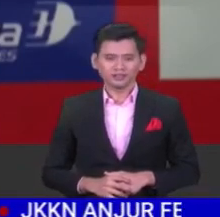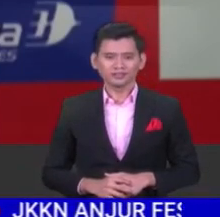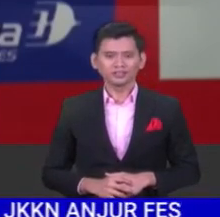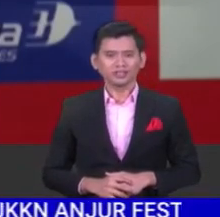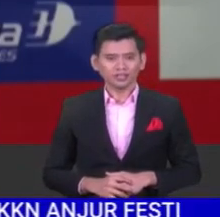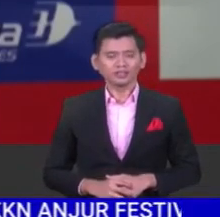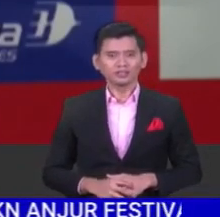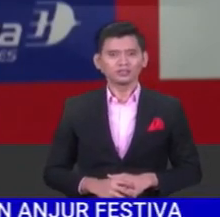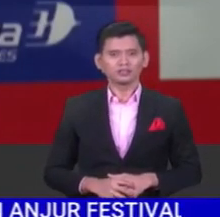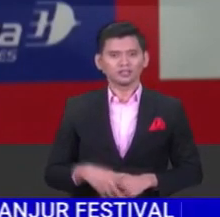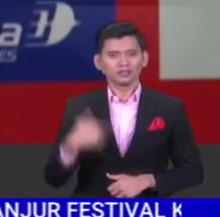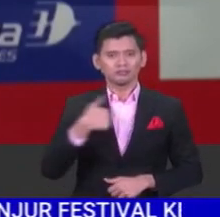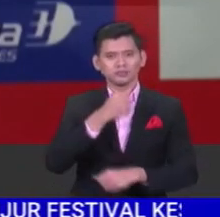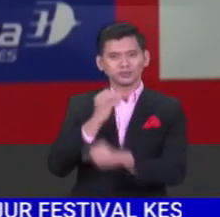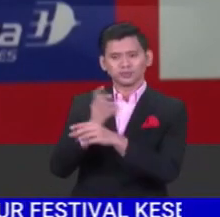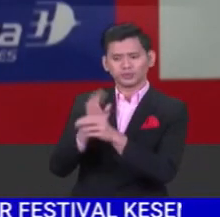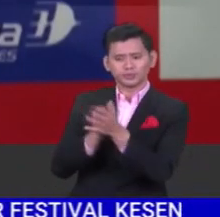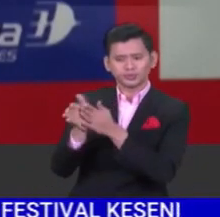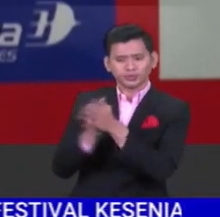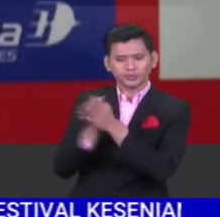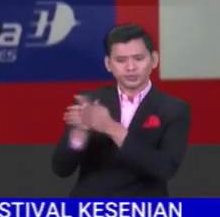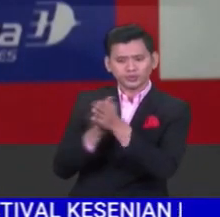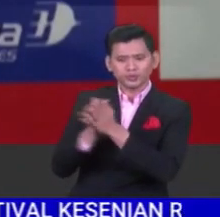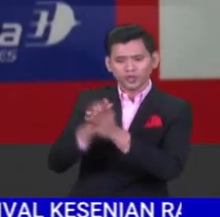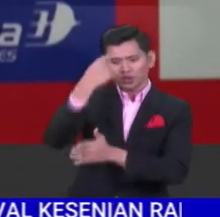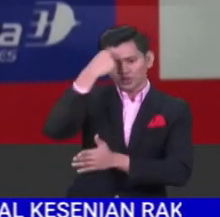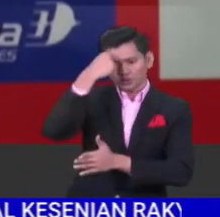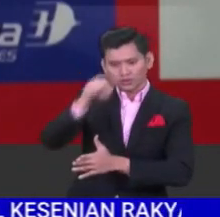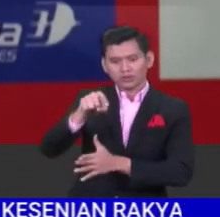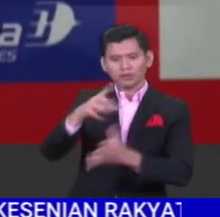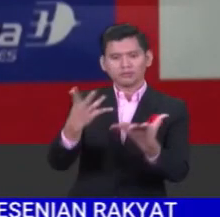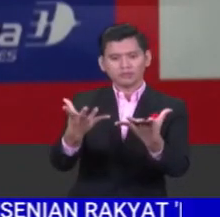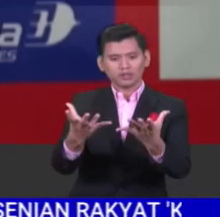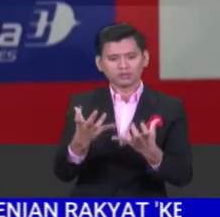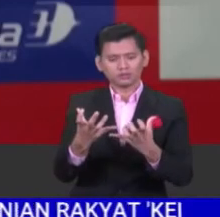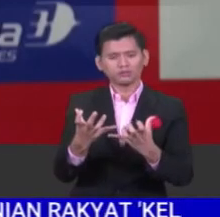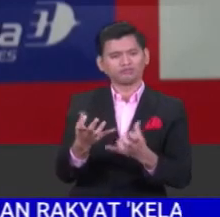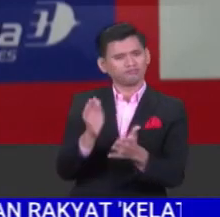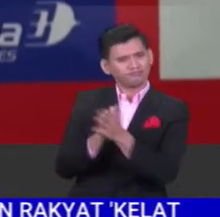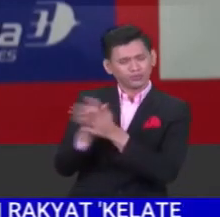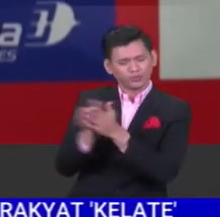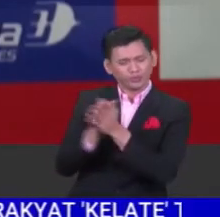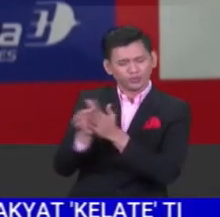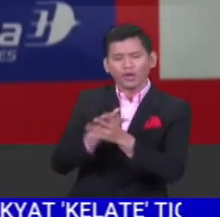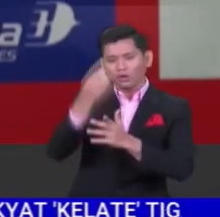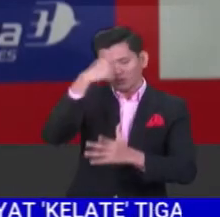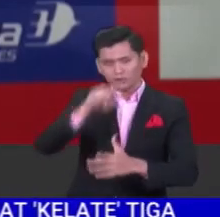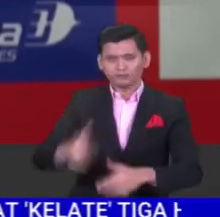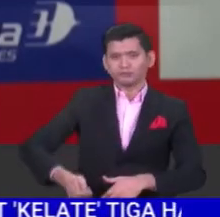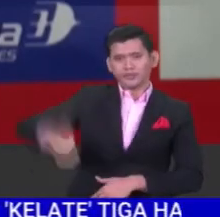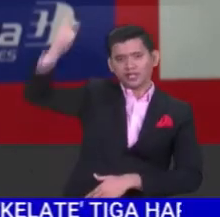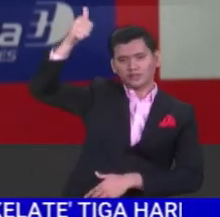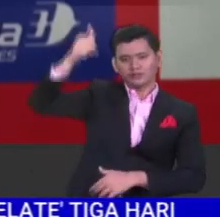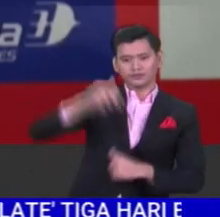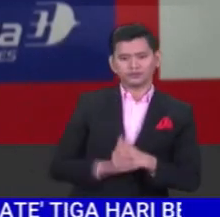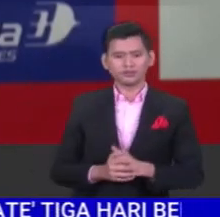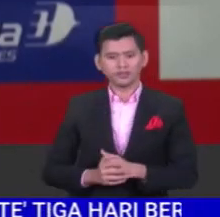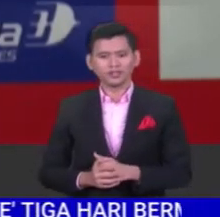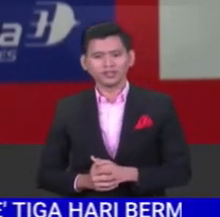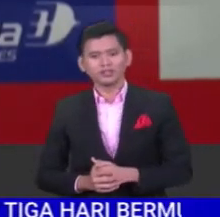They give to the fans all the passionate energy. You know,